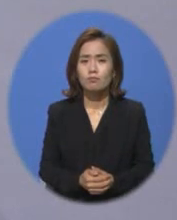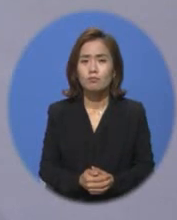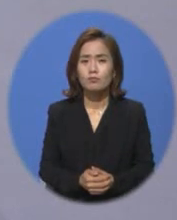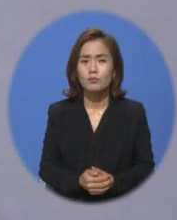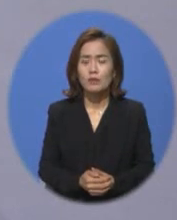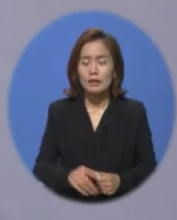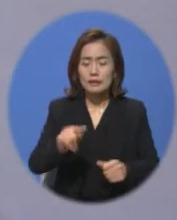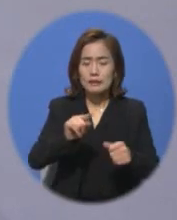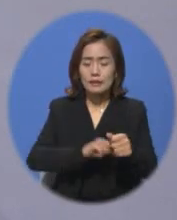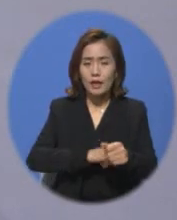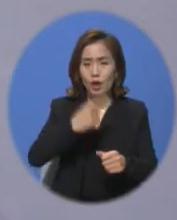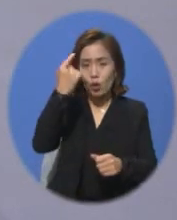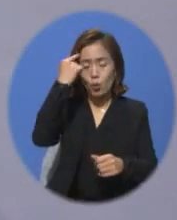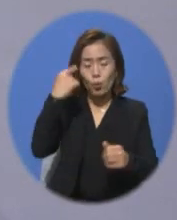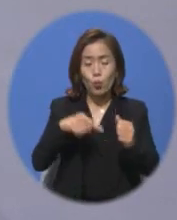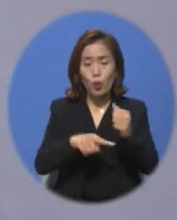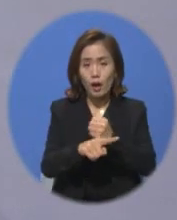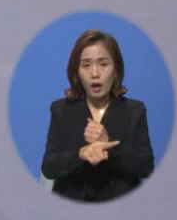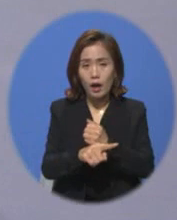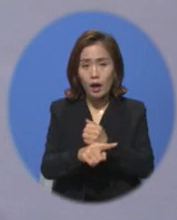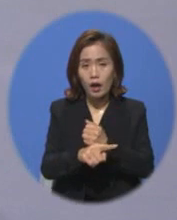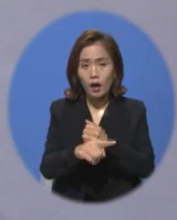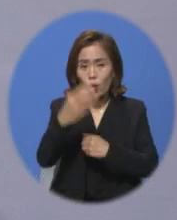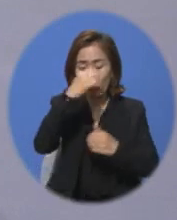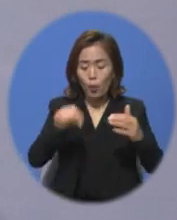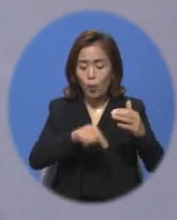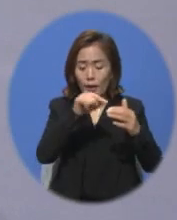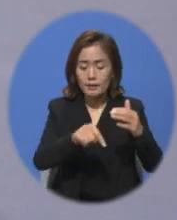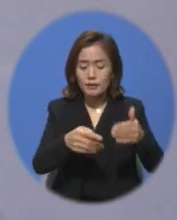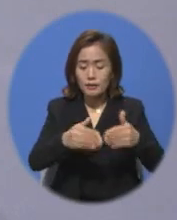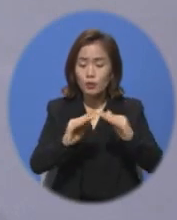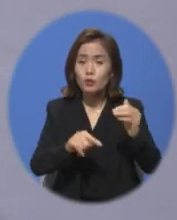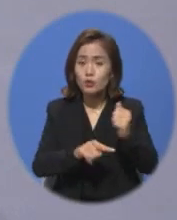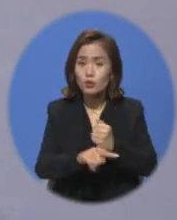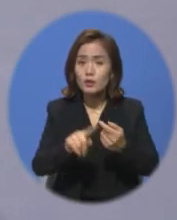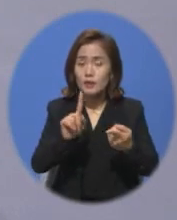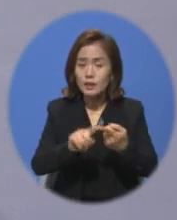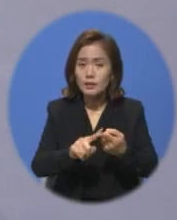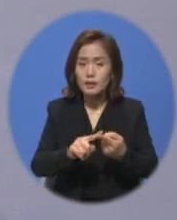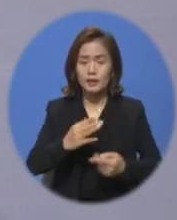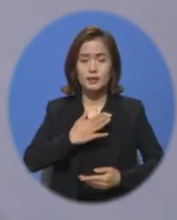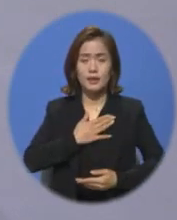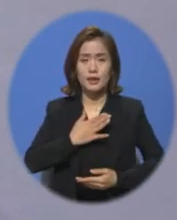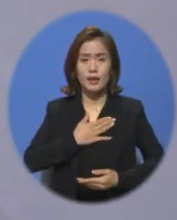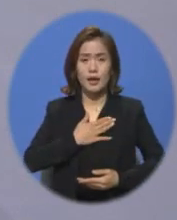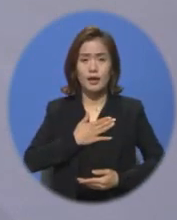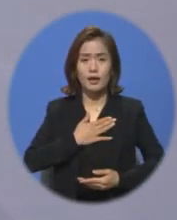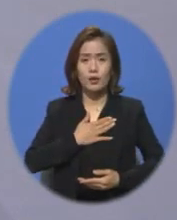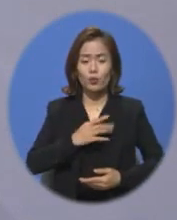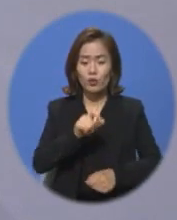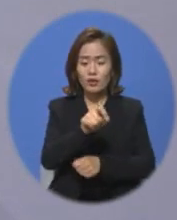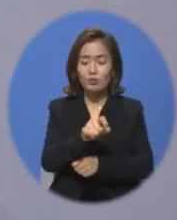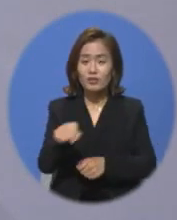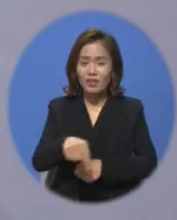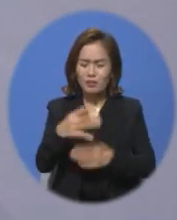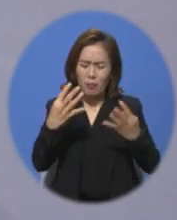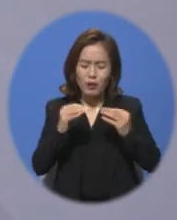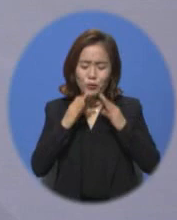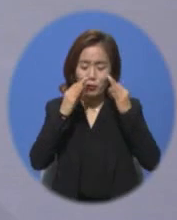초기단계에서 자연과학고등학교에이프로그램을도입하기위해많은노력을기울였습니다 .